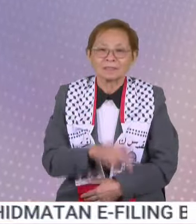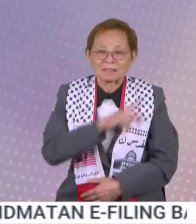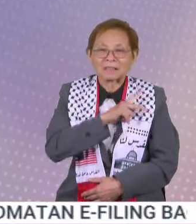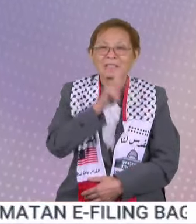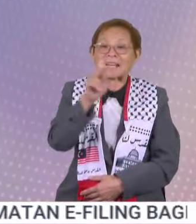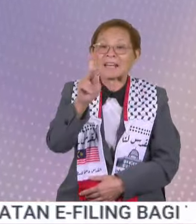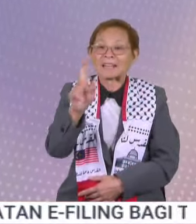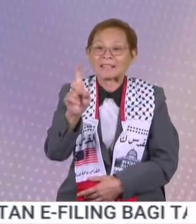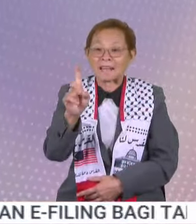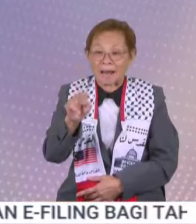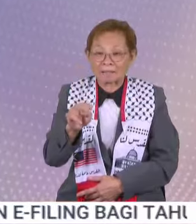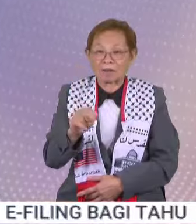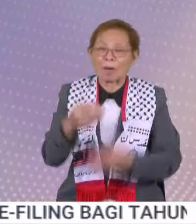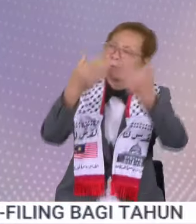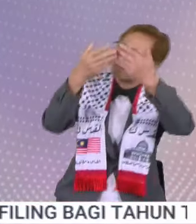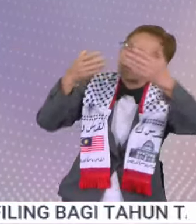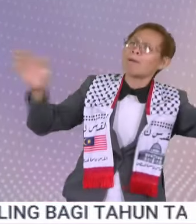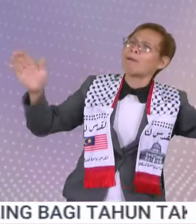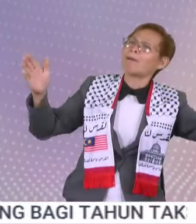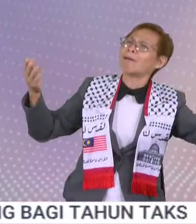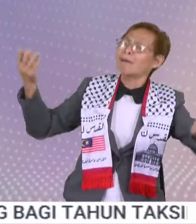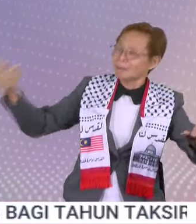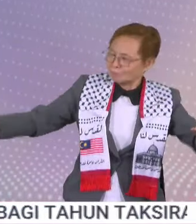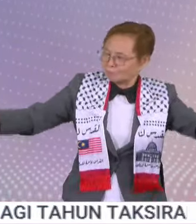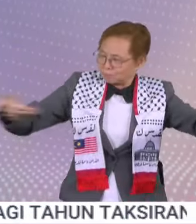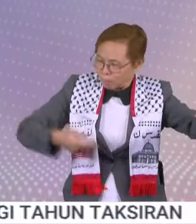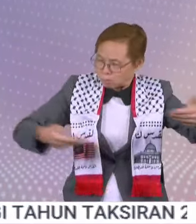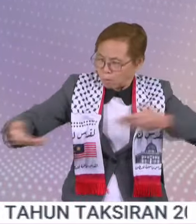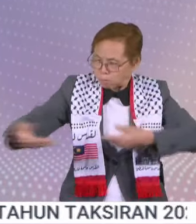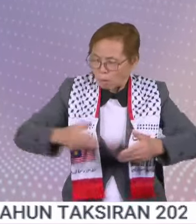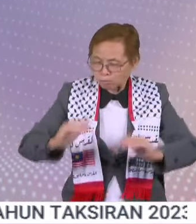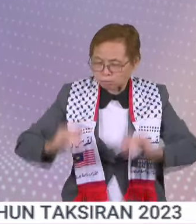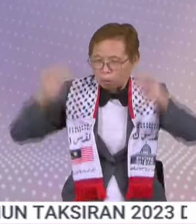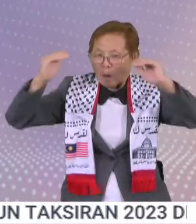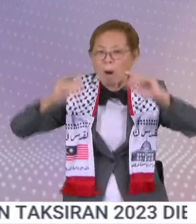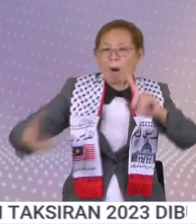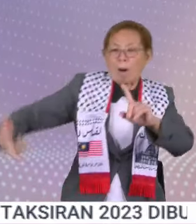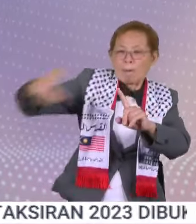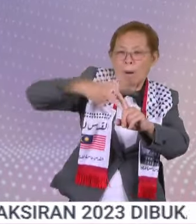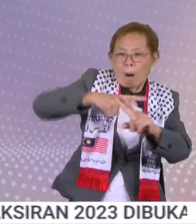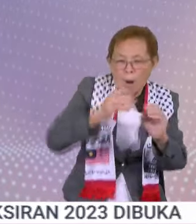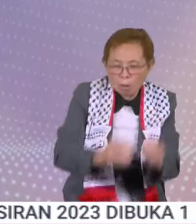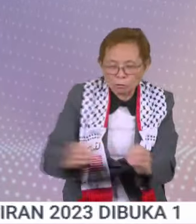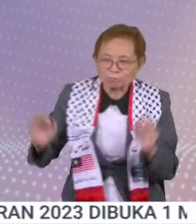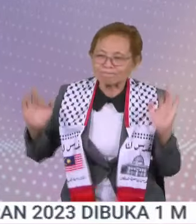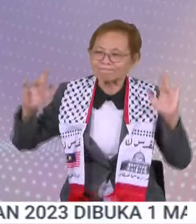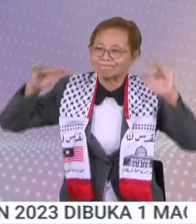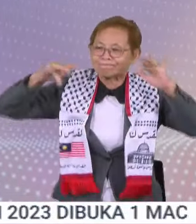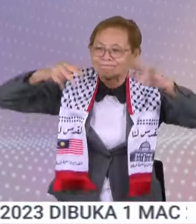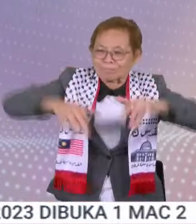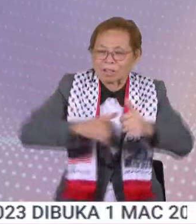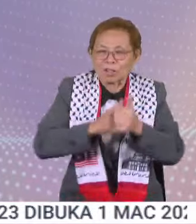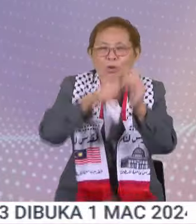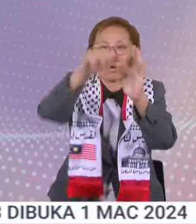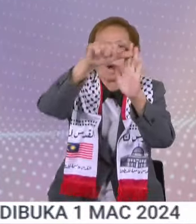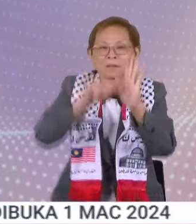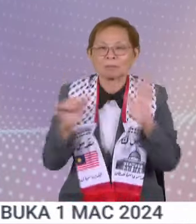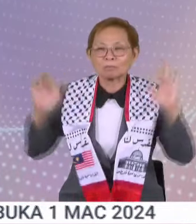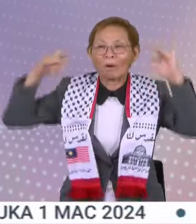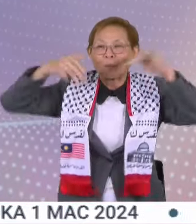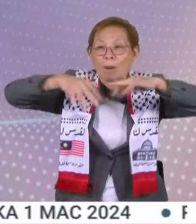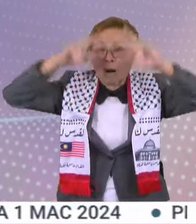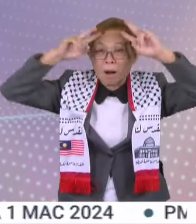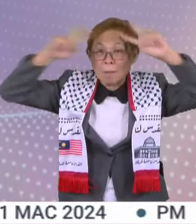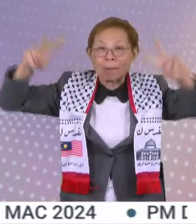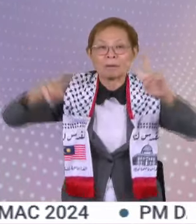Kementerian Dalam Negeri KDN terbuka dengan cadangan untuk memperkemas kaedah permohonan penganjuran perhimpunan mengikut Akta Perhimpunan